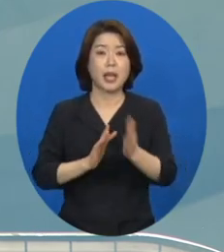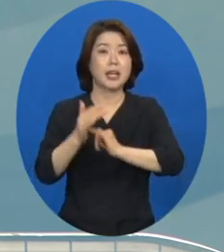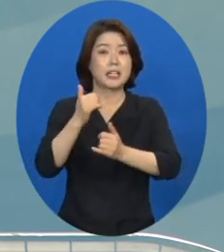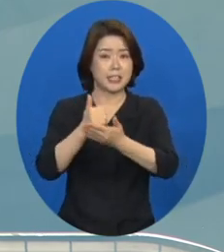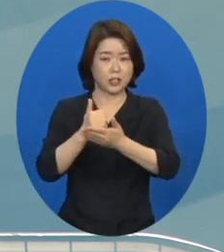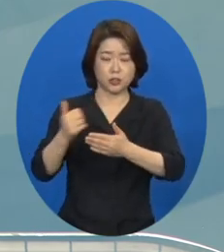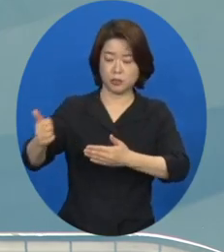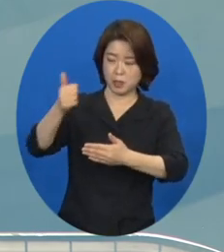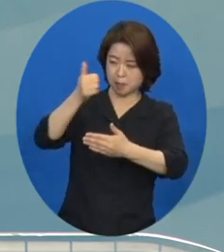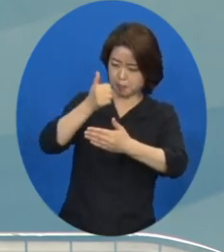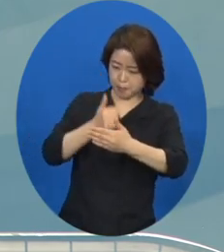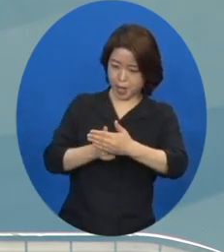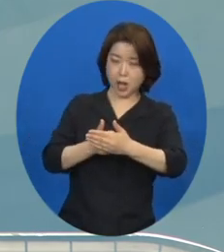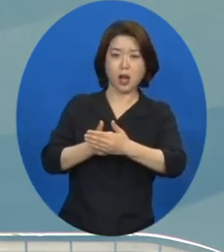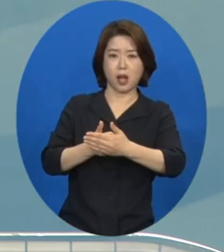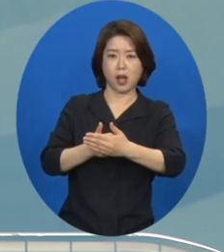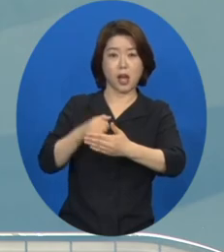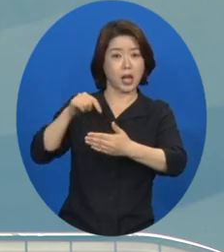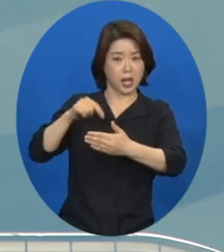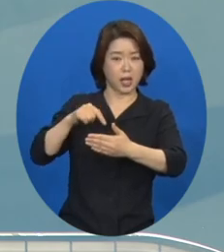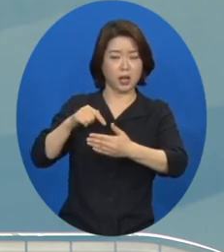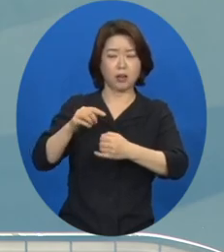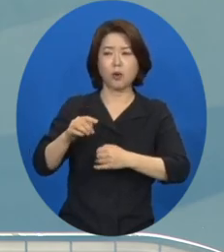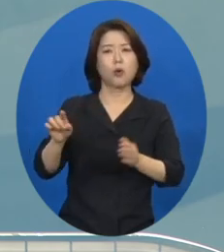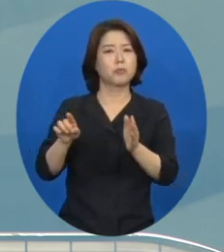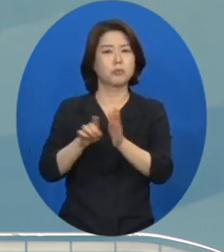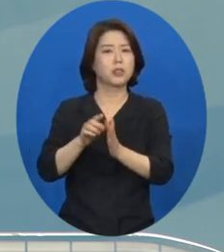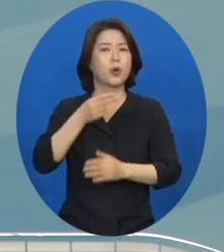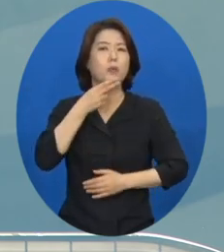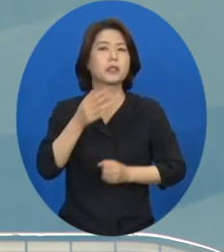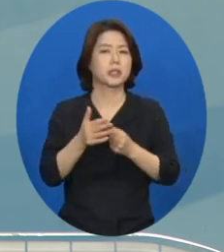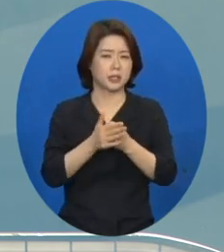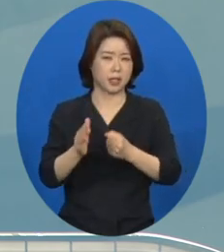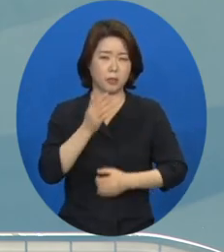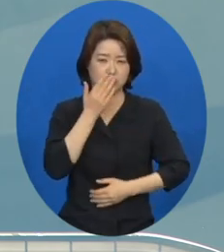마음에 거하신다는 것을 정확히 믿지 않았기 때문입니다.